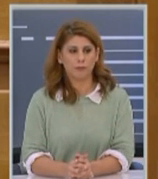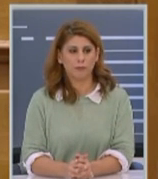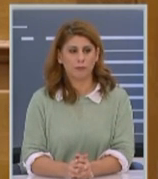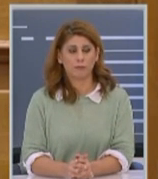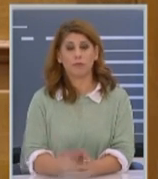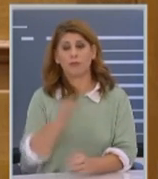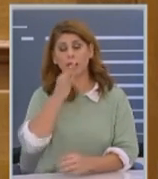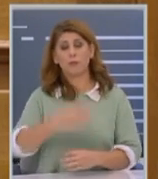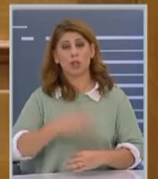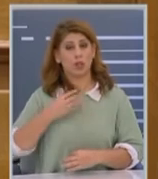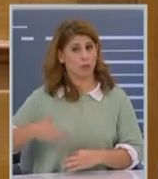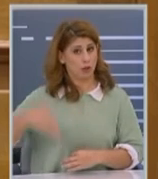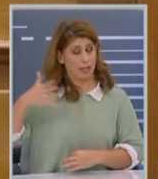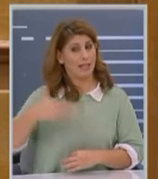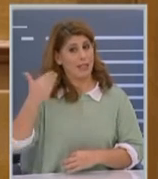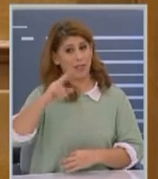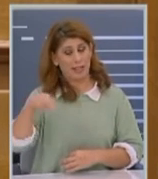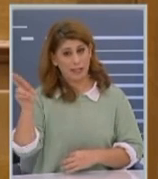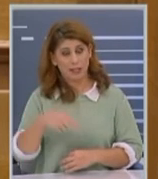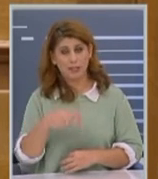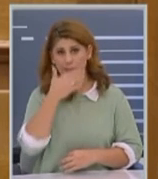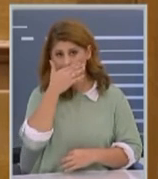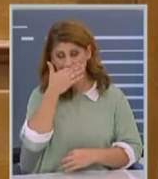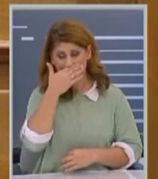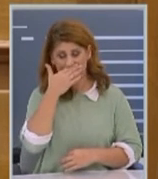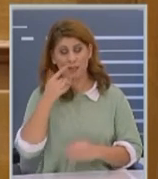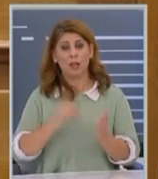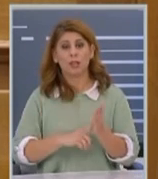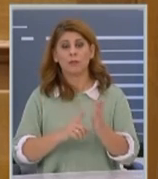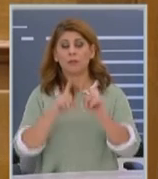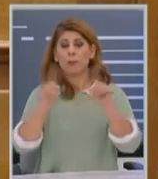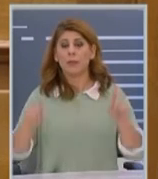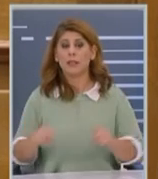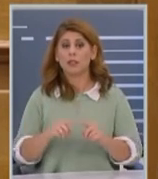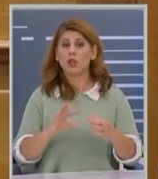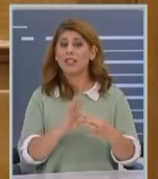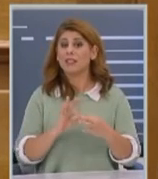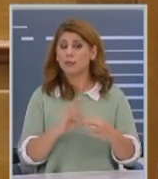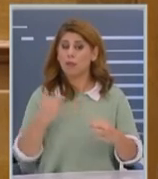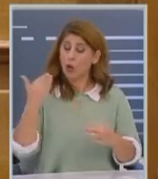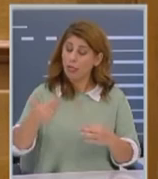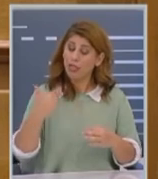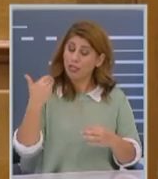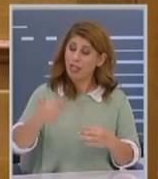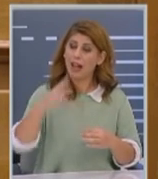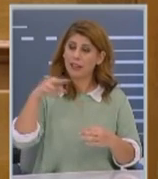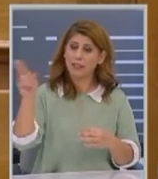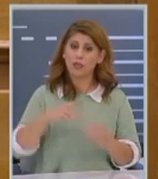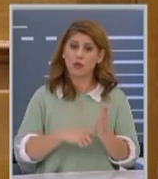Ανέφερε ο κύριος Μητσοτάκης ότι θα καταργήσει το νόμο πλαίσιο για τους συνεταιρισμούς. Το ανέφερε, ότι θα καταργήσω το νόμο πλαίσιο για τους